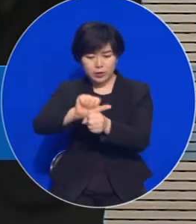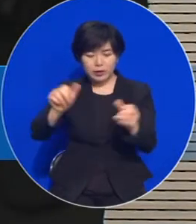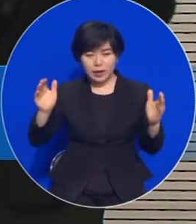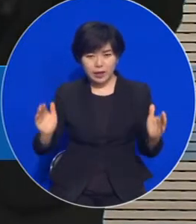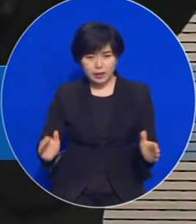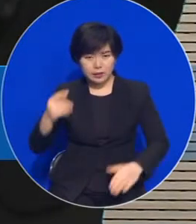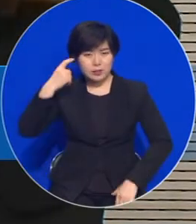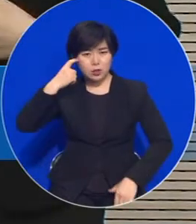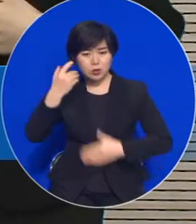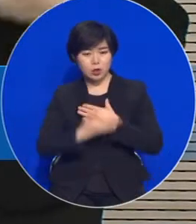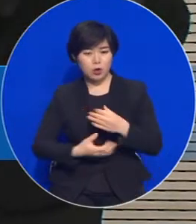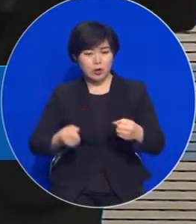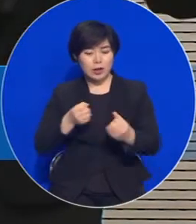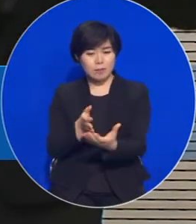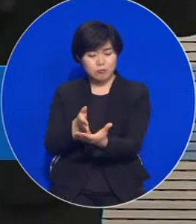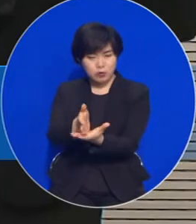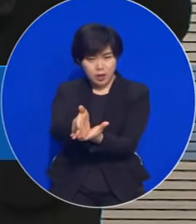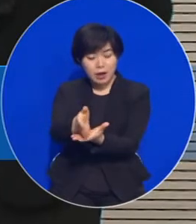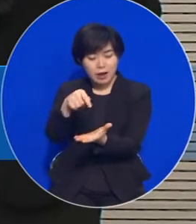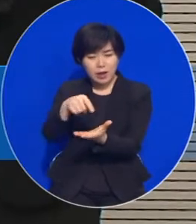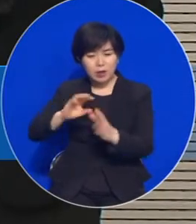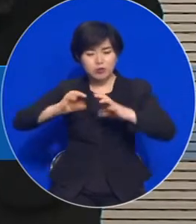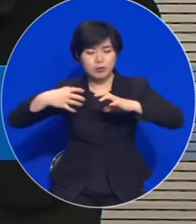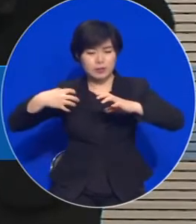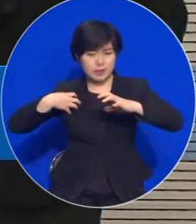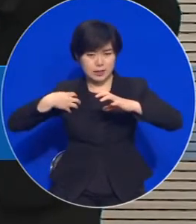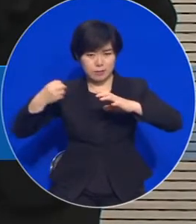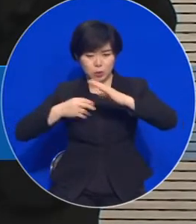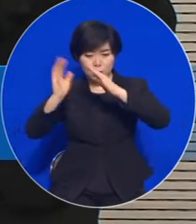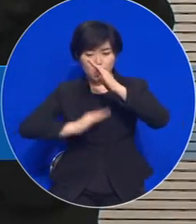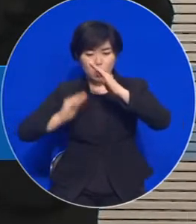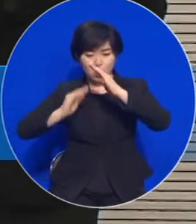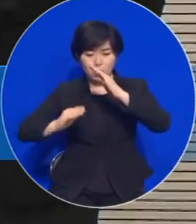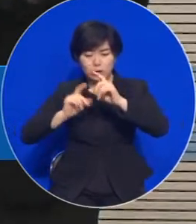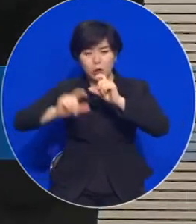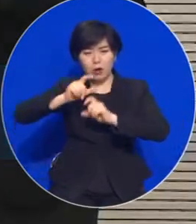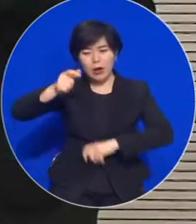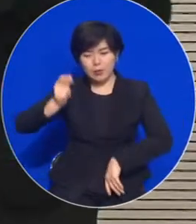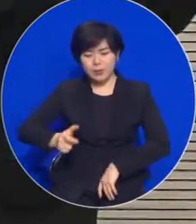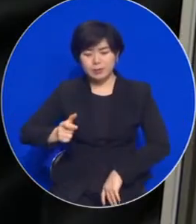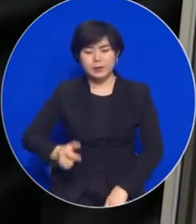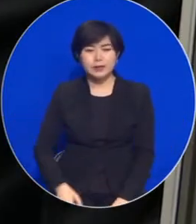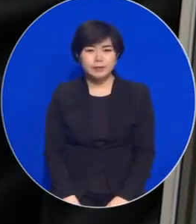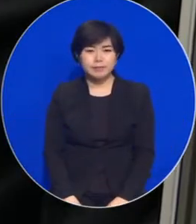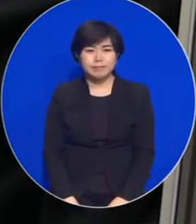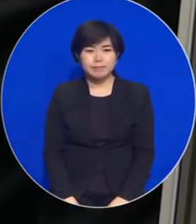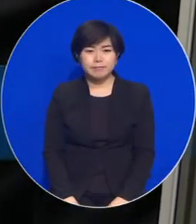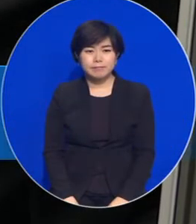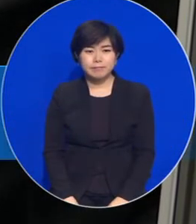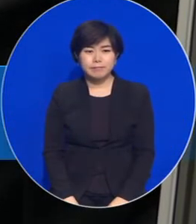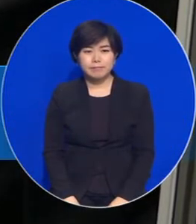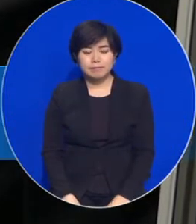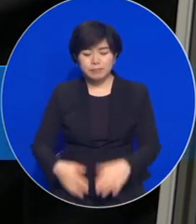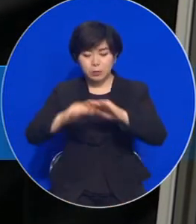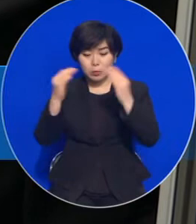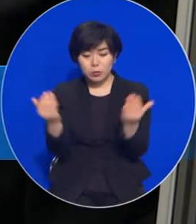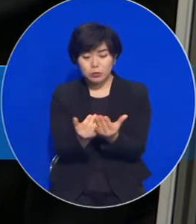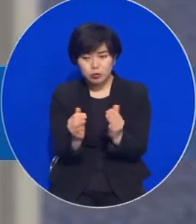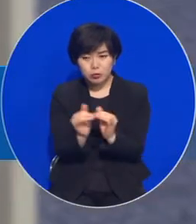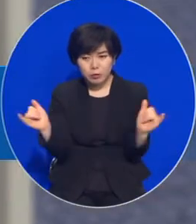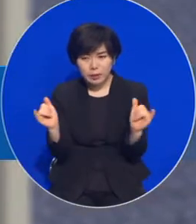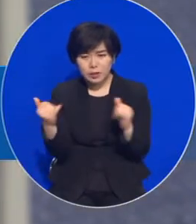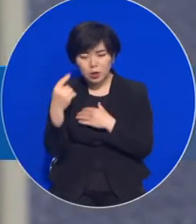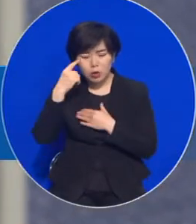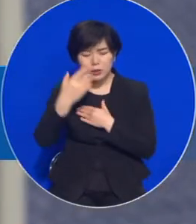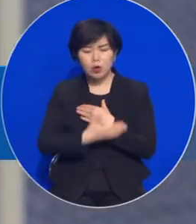정신건강 분야에서 국가 책임과 공공성을 강화하기로 하였습니다 우선 전국민 정신건강을